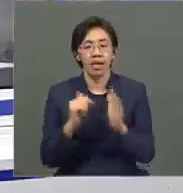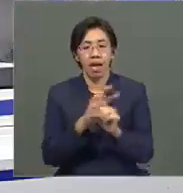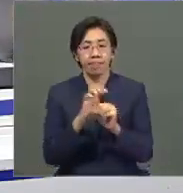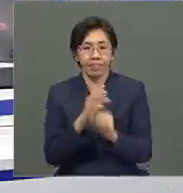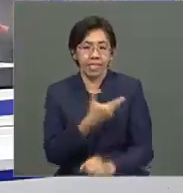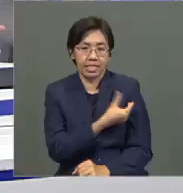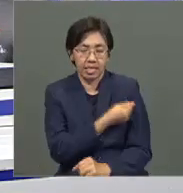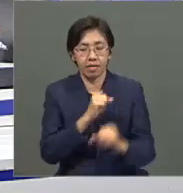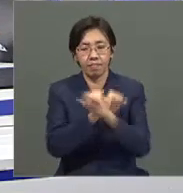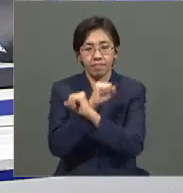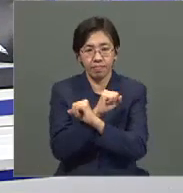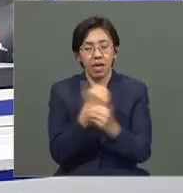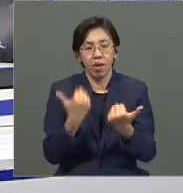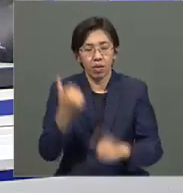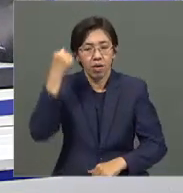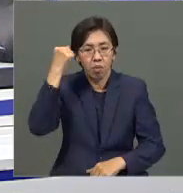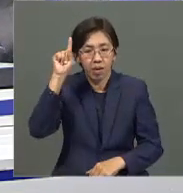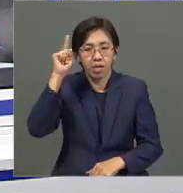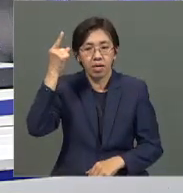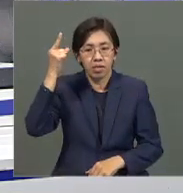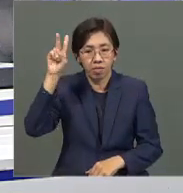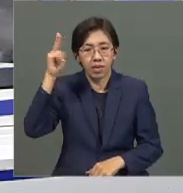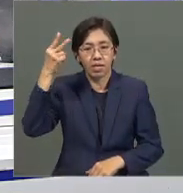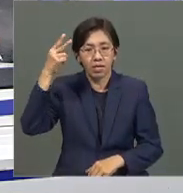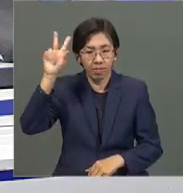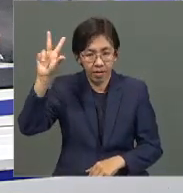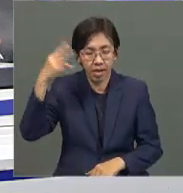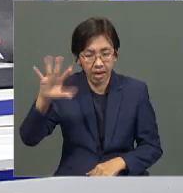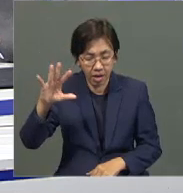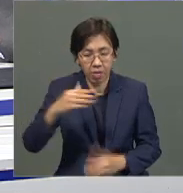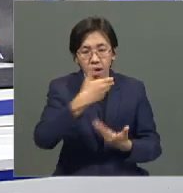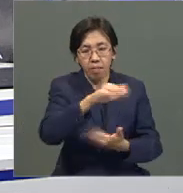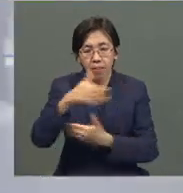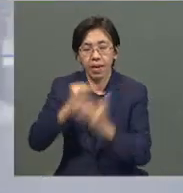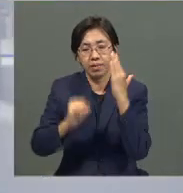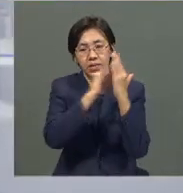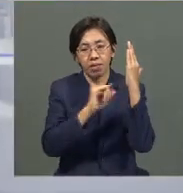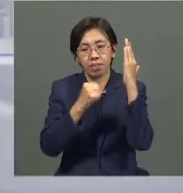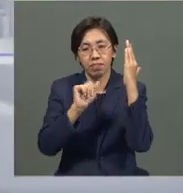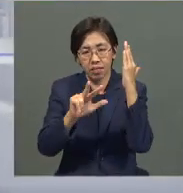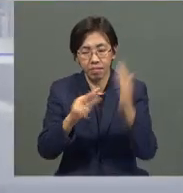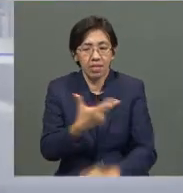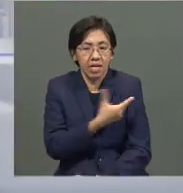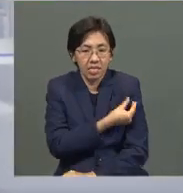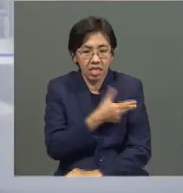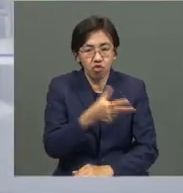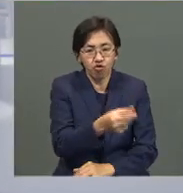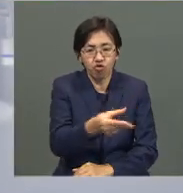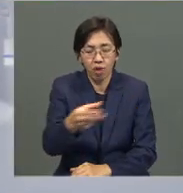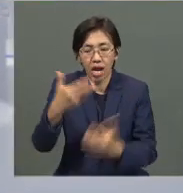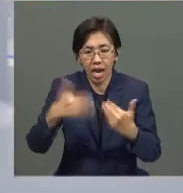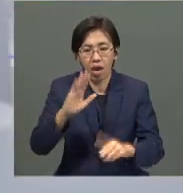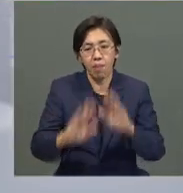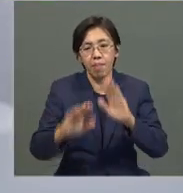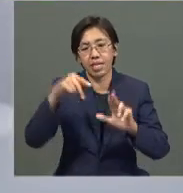อนนี้เนี่ยถ้านับก็คือเข้าสู่วันที่3ของการฉีดวัคซีนล็อตแรกที่กระจายไป13จังหวัดรวมๆที่ฉีดไปตอนนี้เนี่ยประมาณสักกว่า